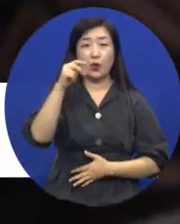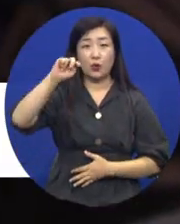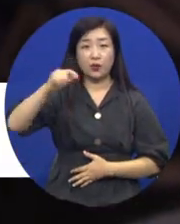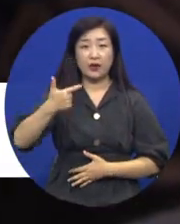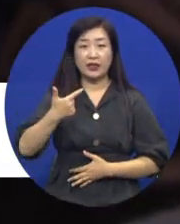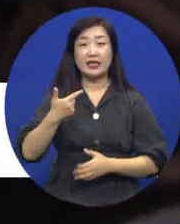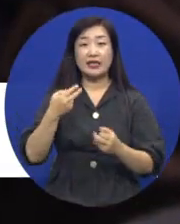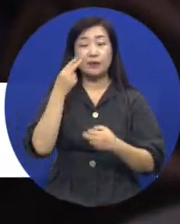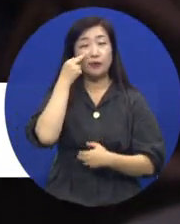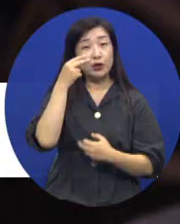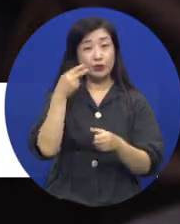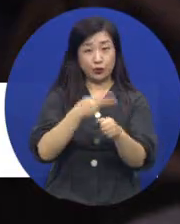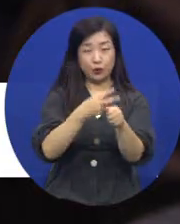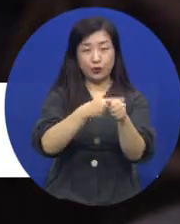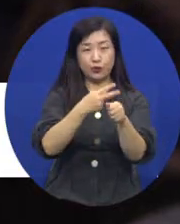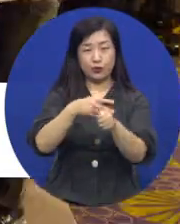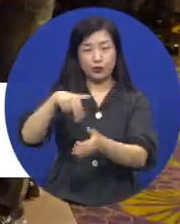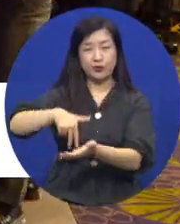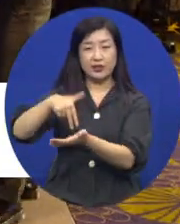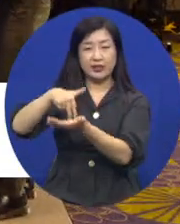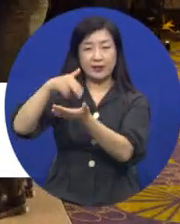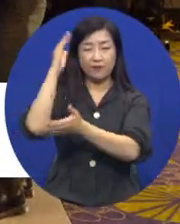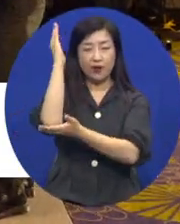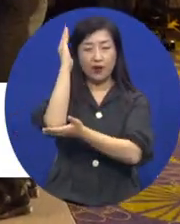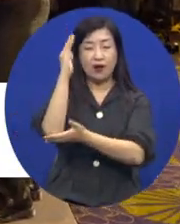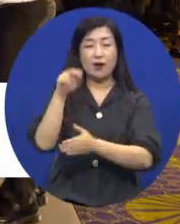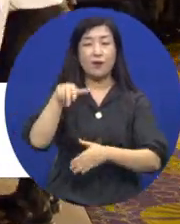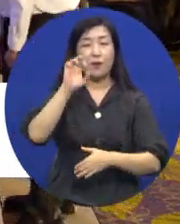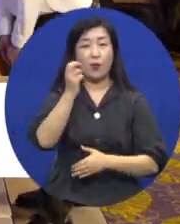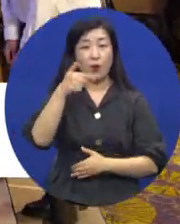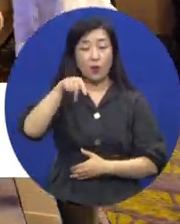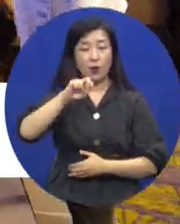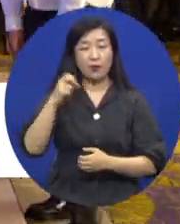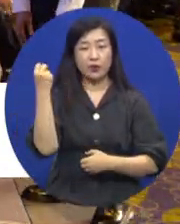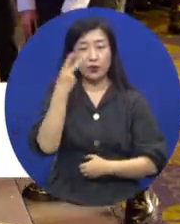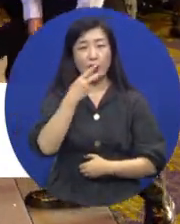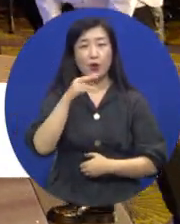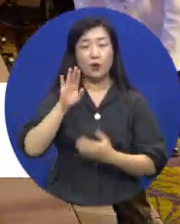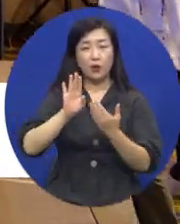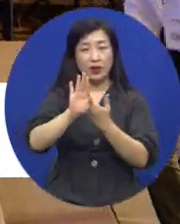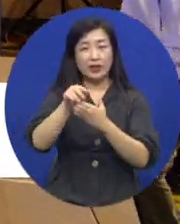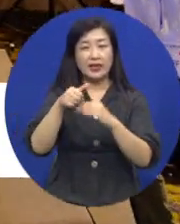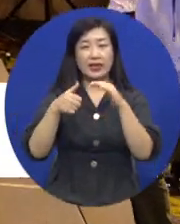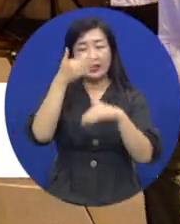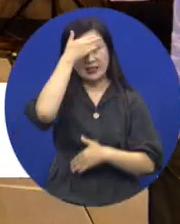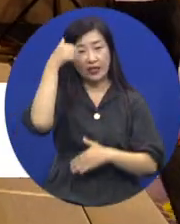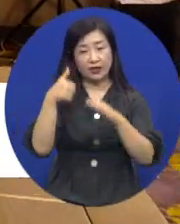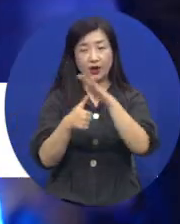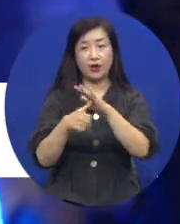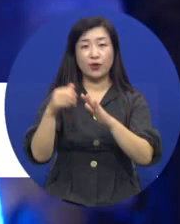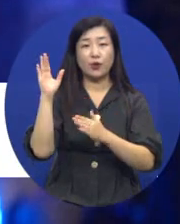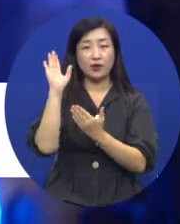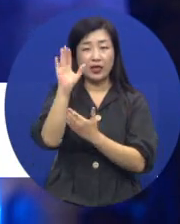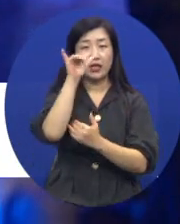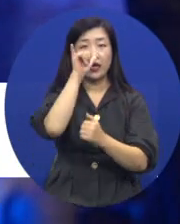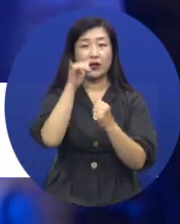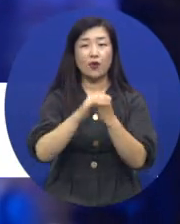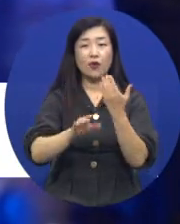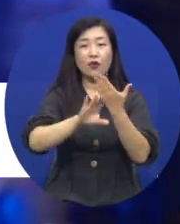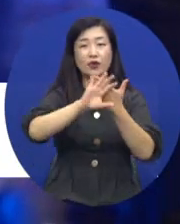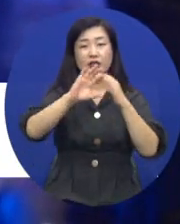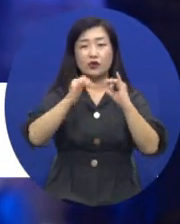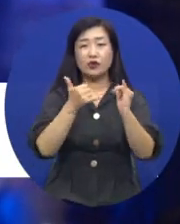워싱턴대 교수가 기조 강연에 나서는 디아스포라 포럼과 차세대 청년 제주인 세션, 그리고 외국에서